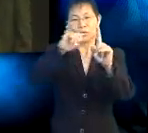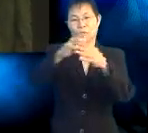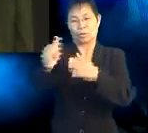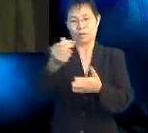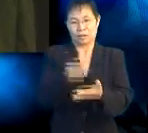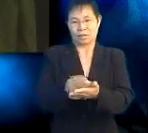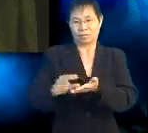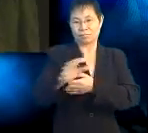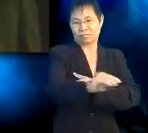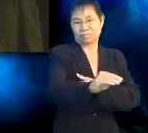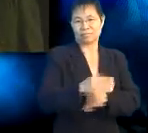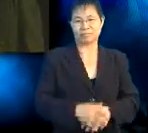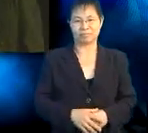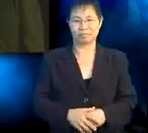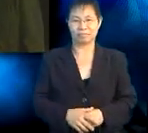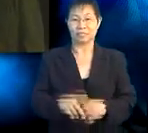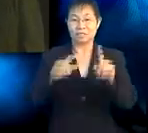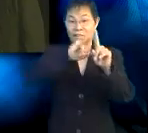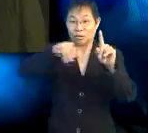ringgit.